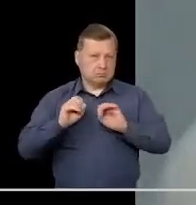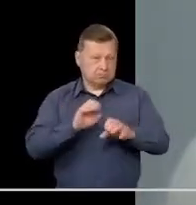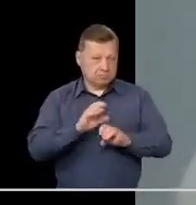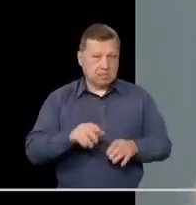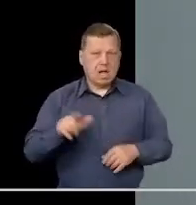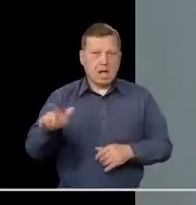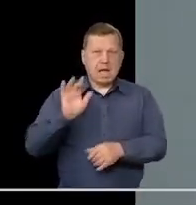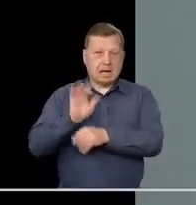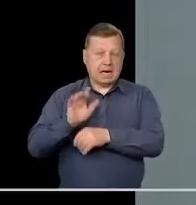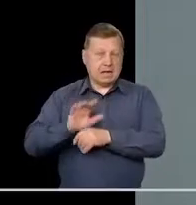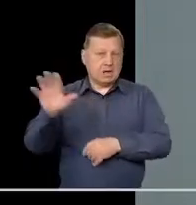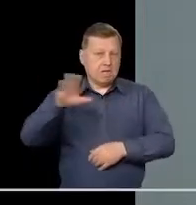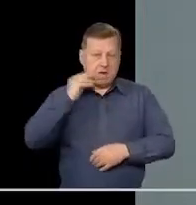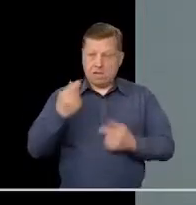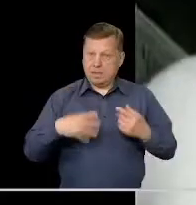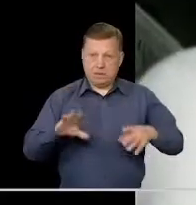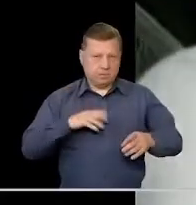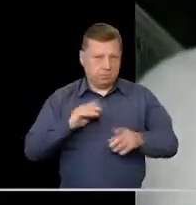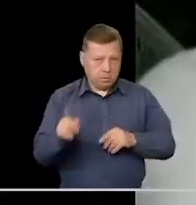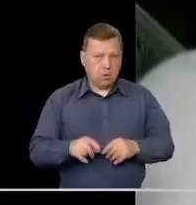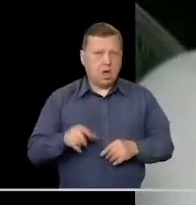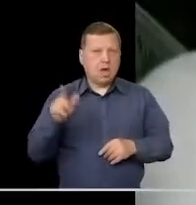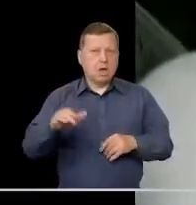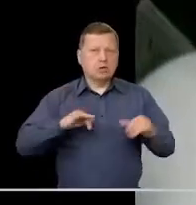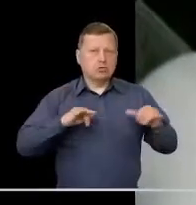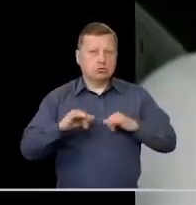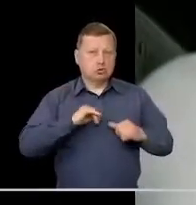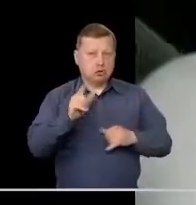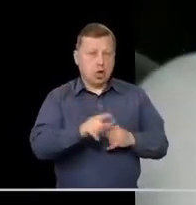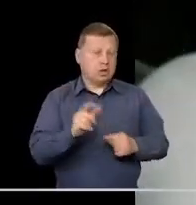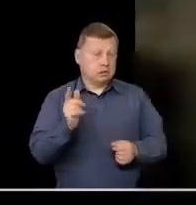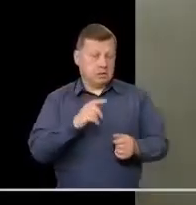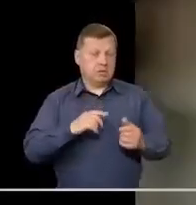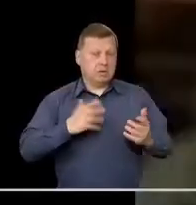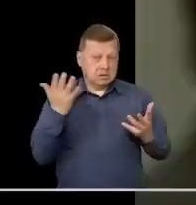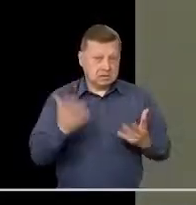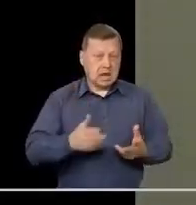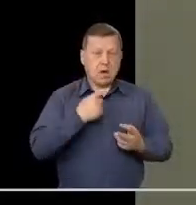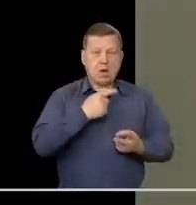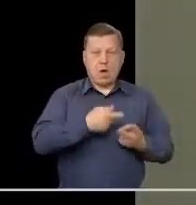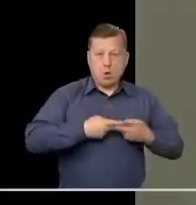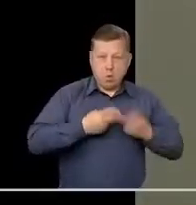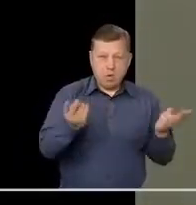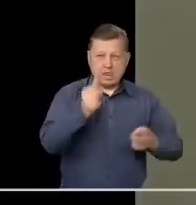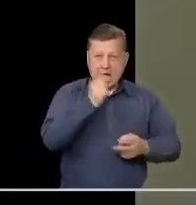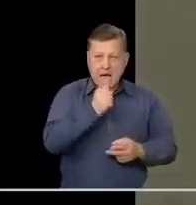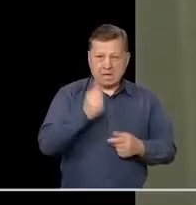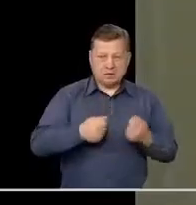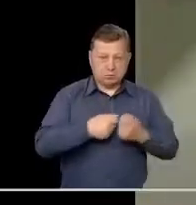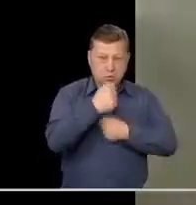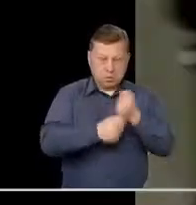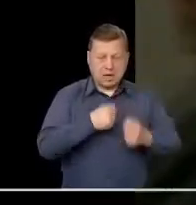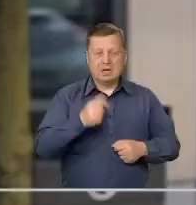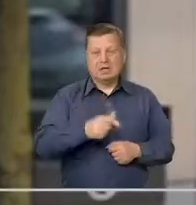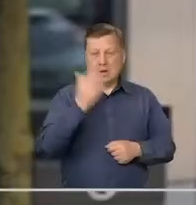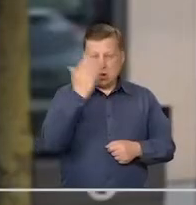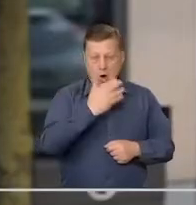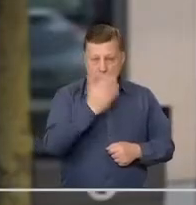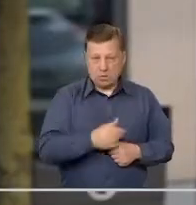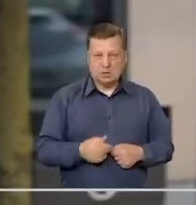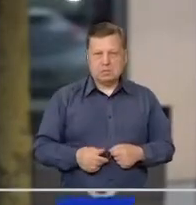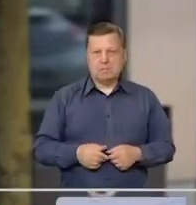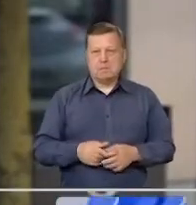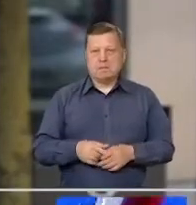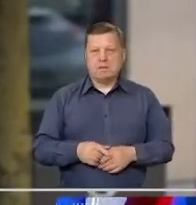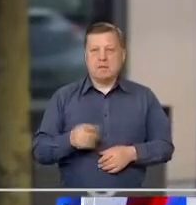krytykowali prezydenta Wałęsy za próby obalenia rządu, który chciał ujawnienia tajnych współpracowników komunistycznej bezpieki. Ich